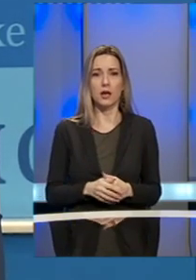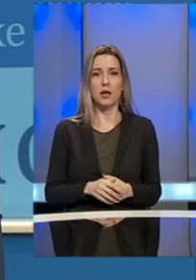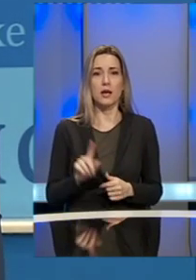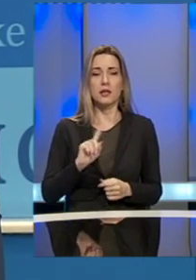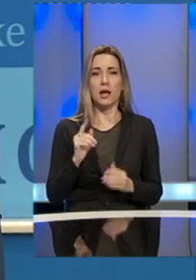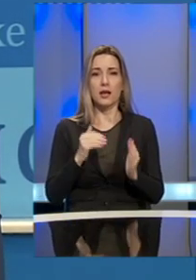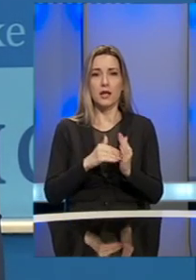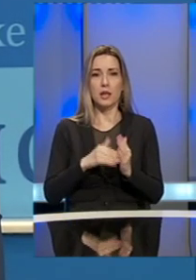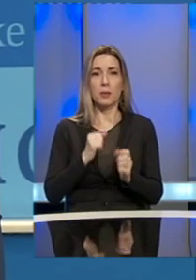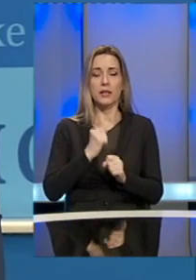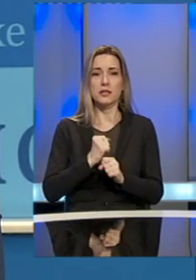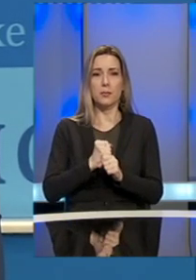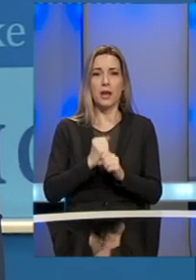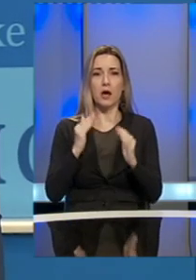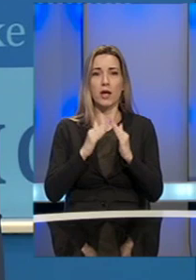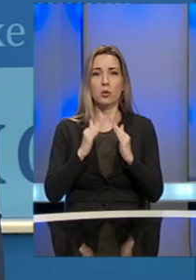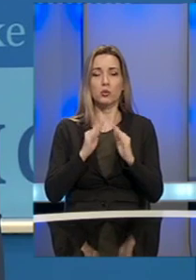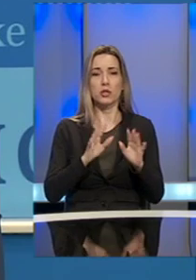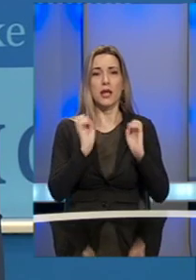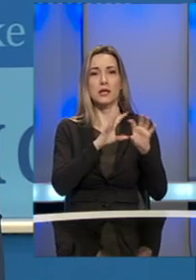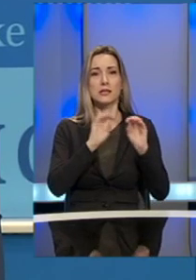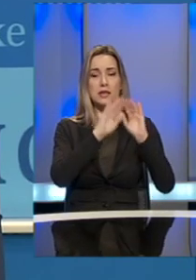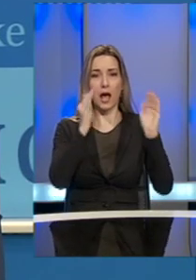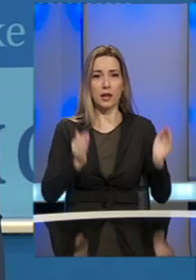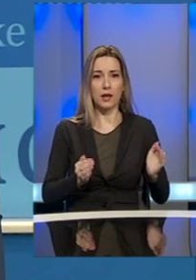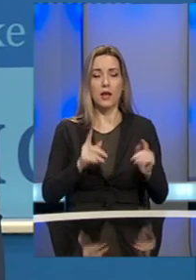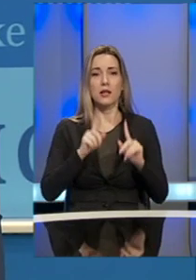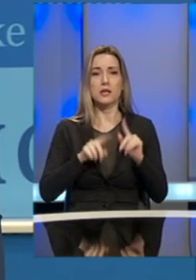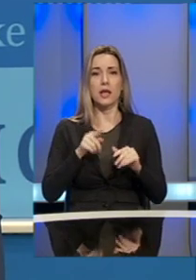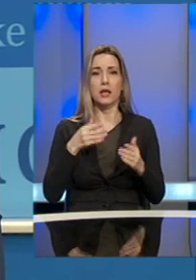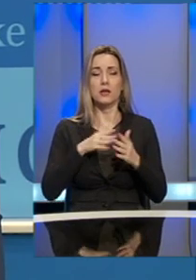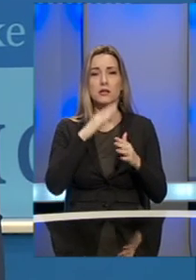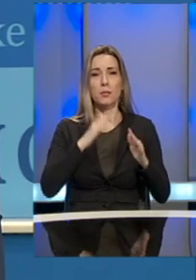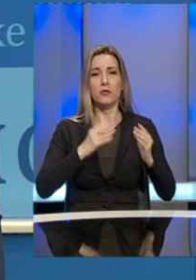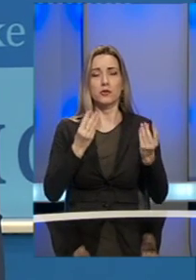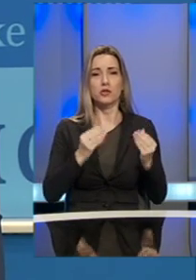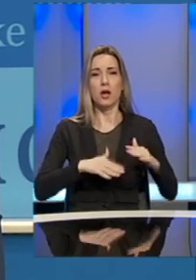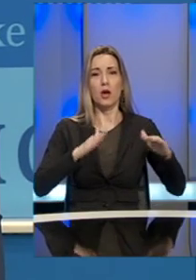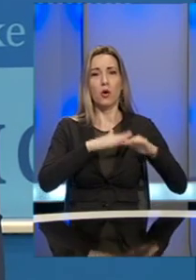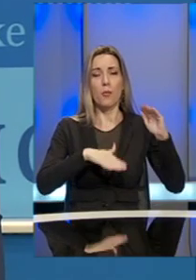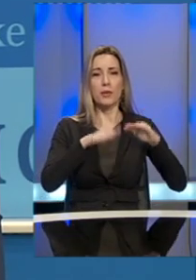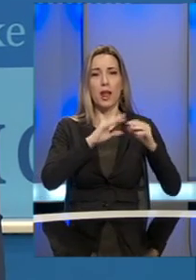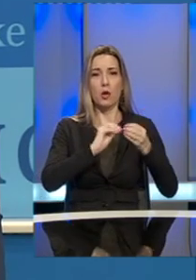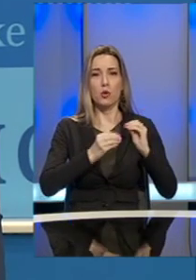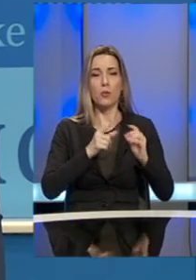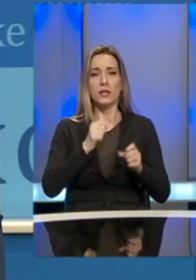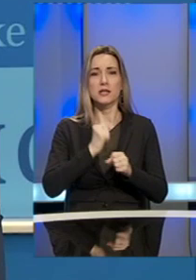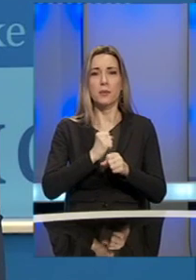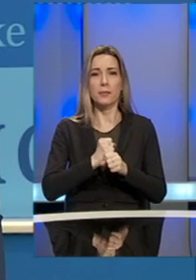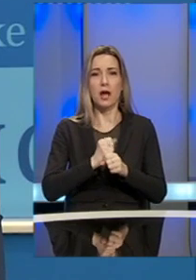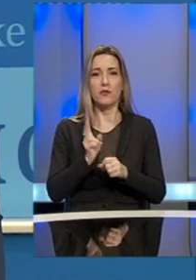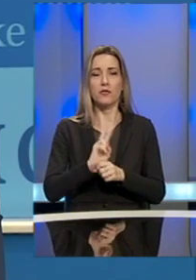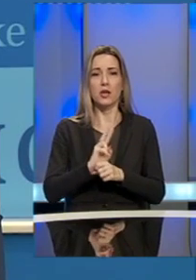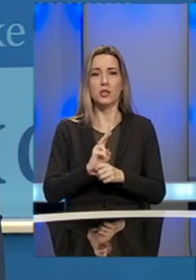ne treba da se prave kućne zalihe i da se na neki način gomilaju robe i da se time pravi